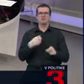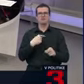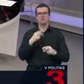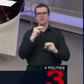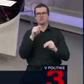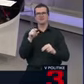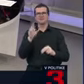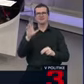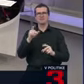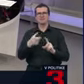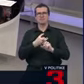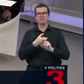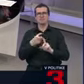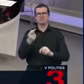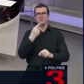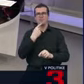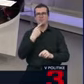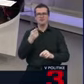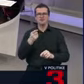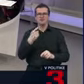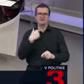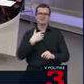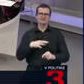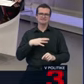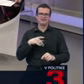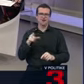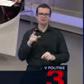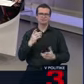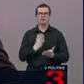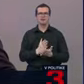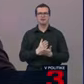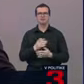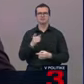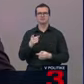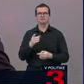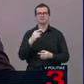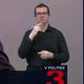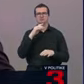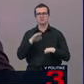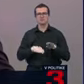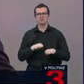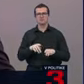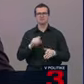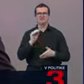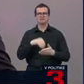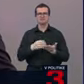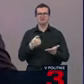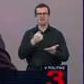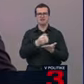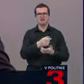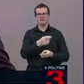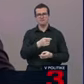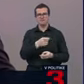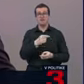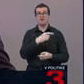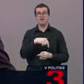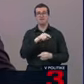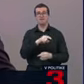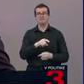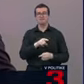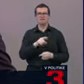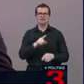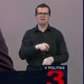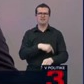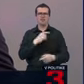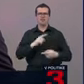podobe rozhovoru jej partnera, ktorý povedal, že by si teda veľmi želal, keby Zuzana Čaputová opäť kandidovala. A vy ste už dosť dlho v